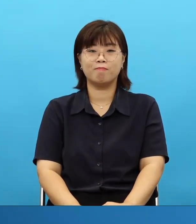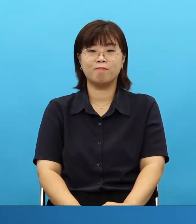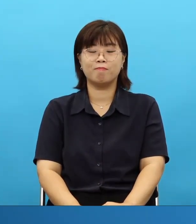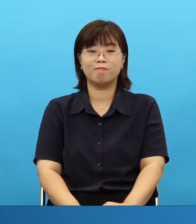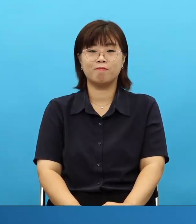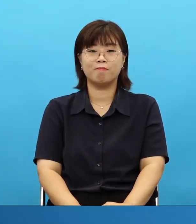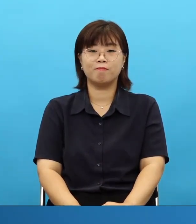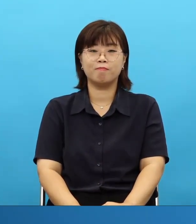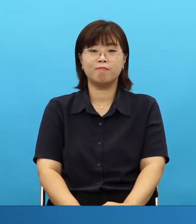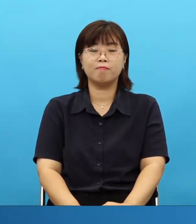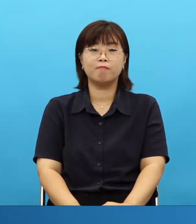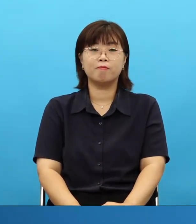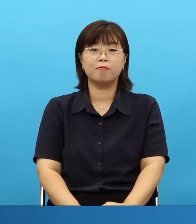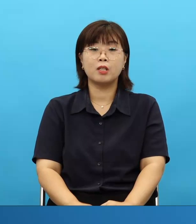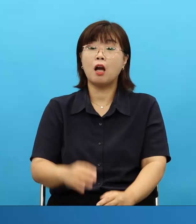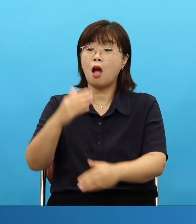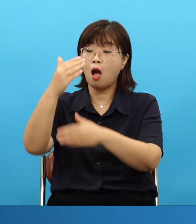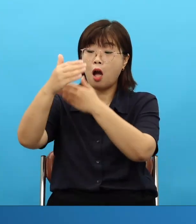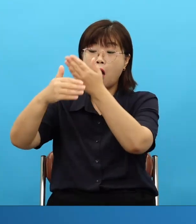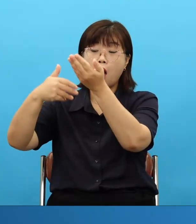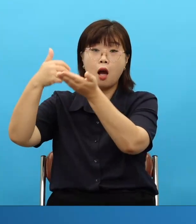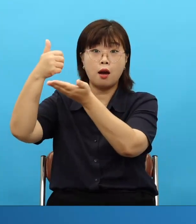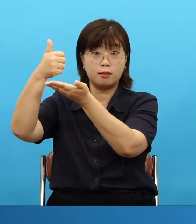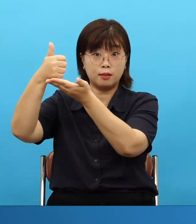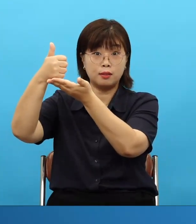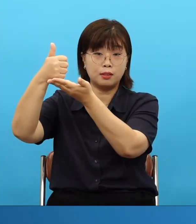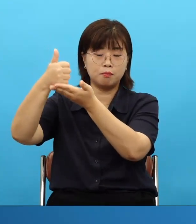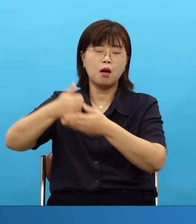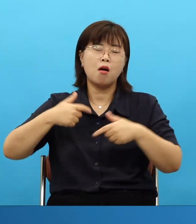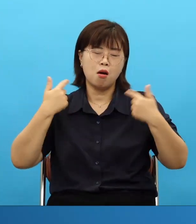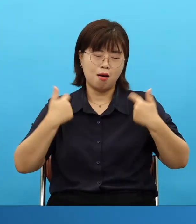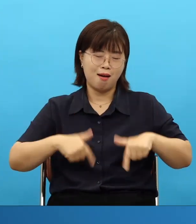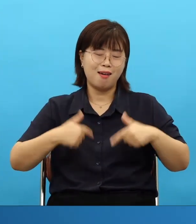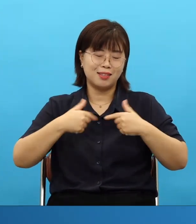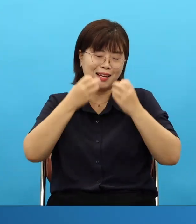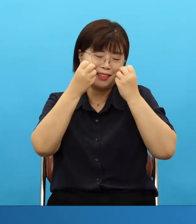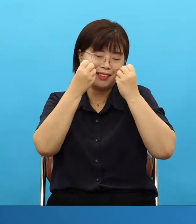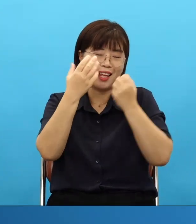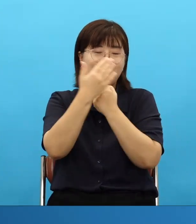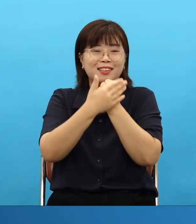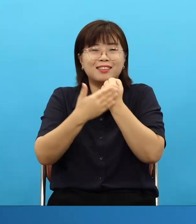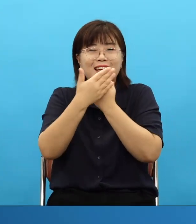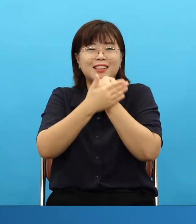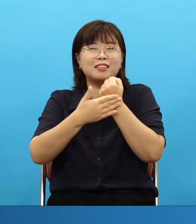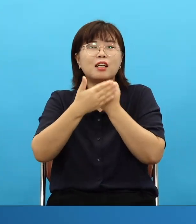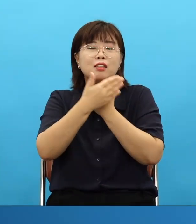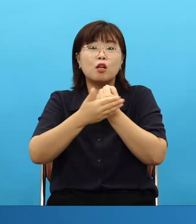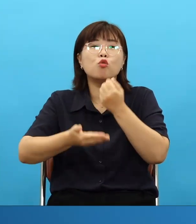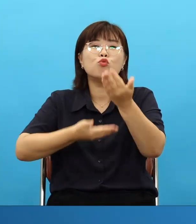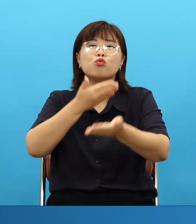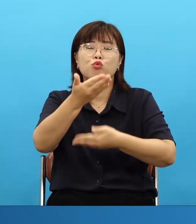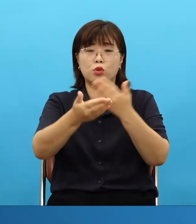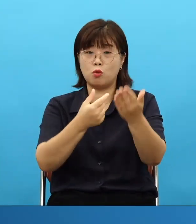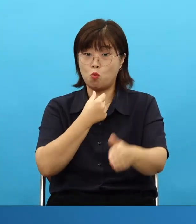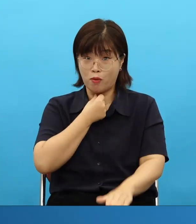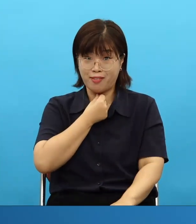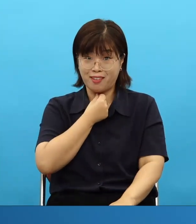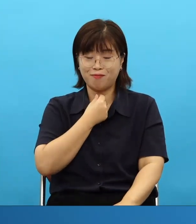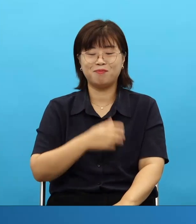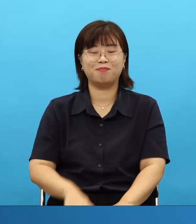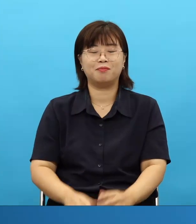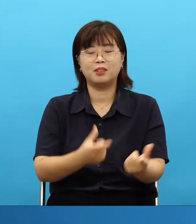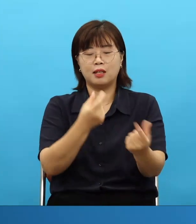a new and great strength. 하나님은 날마다 새 은혜를 주신다. Every single day God gives to us a new grace. 기도하겠습니다. Let us